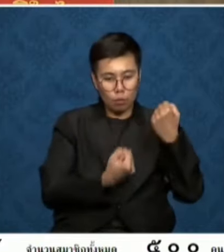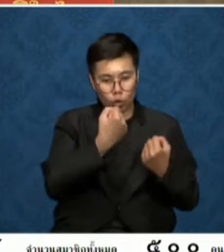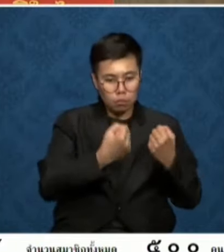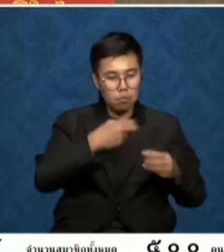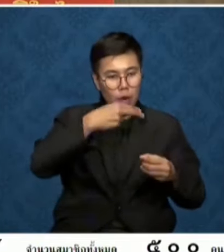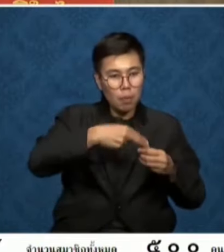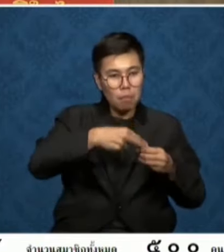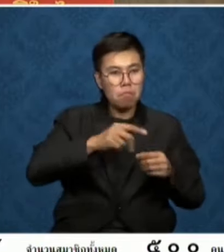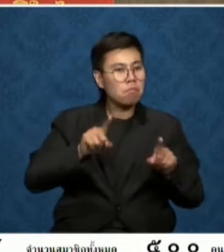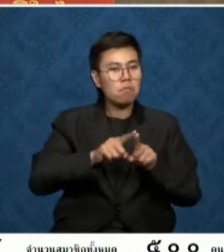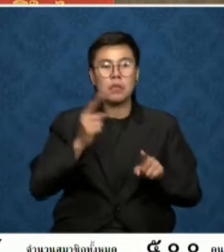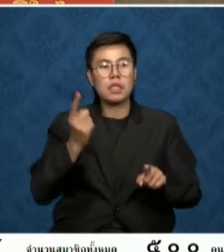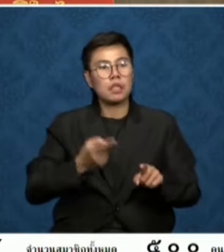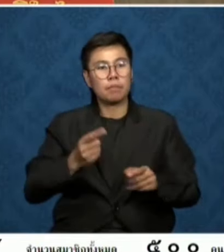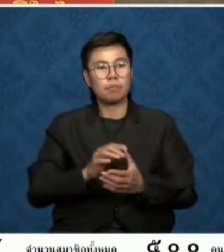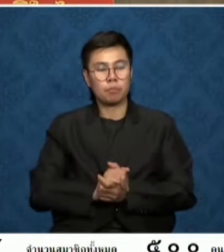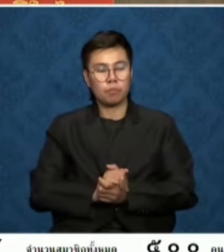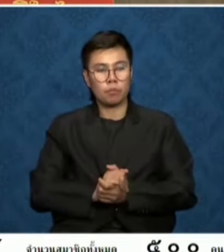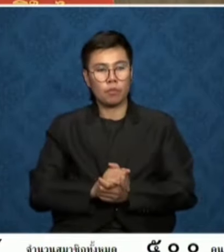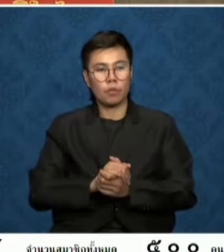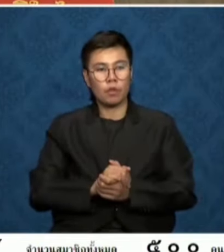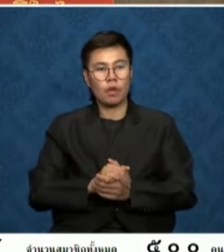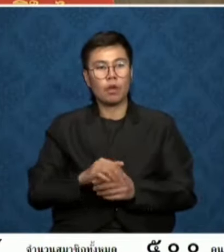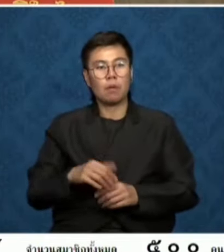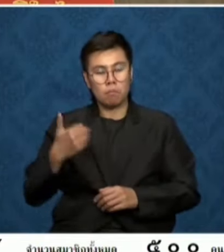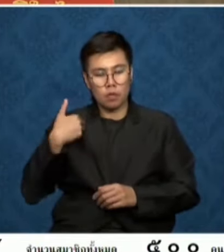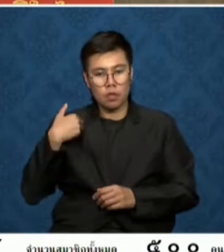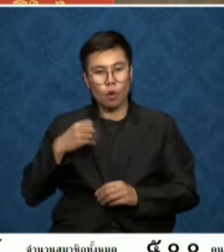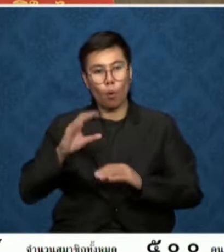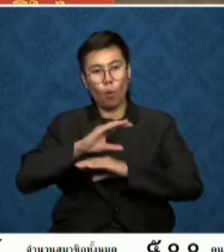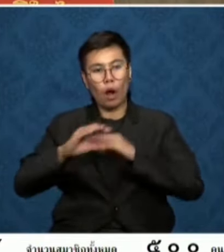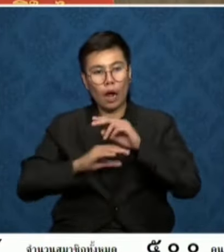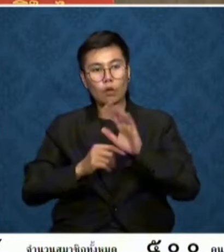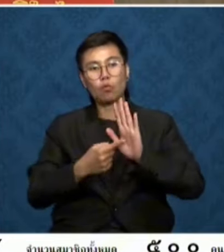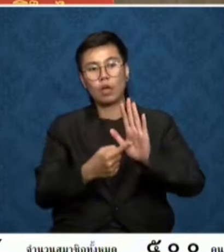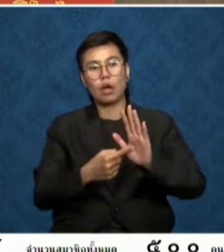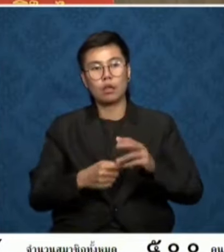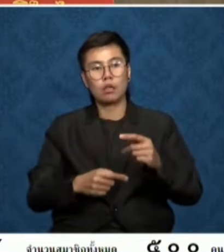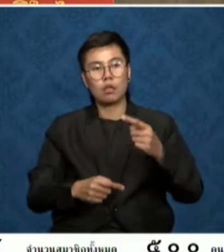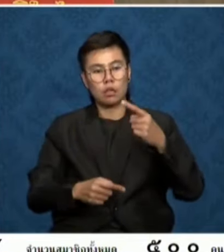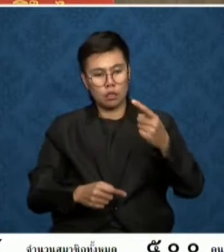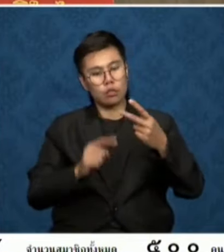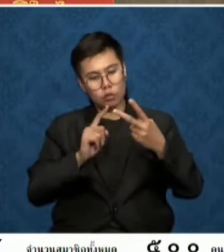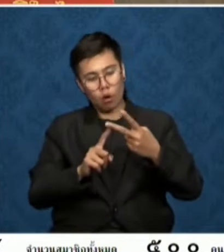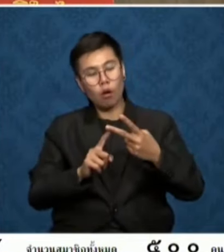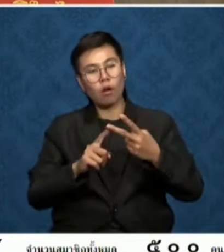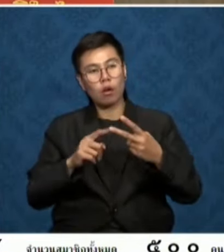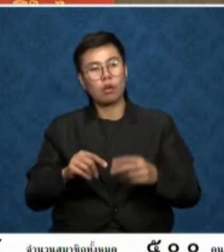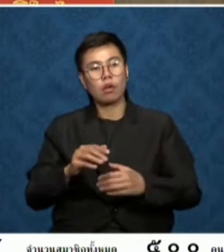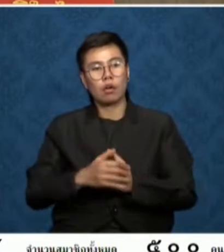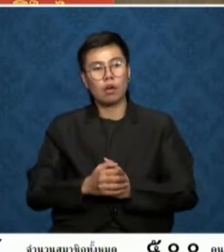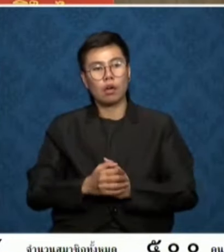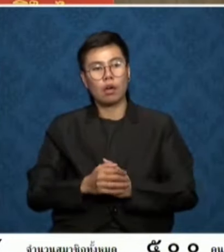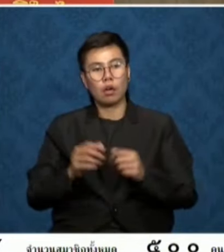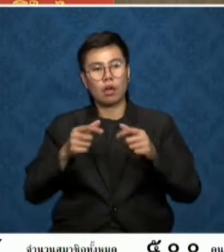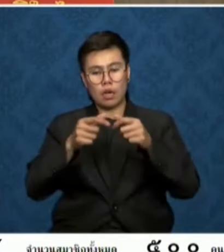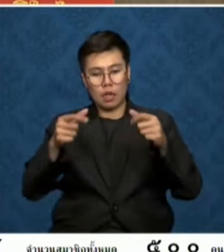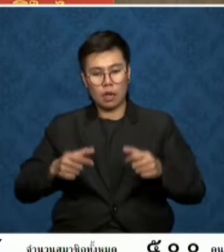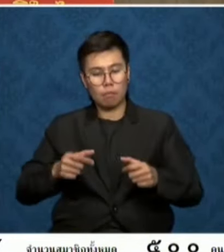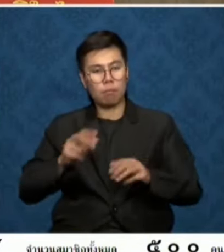การดิฉันขอยกตัวอย่างประมาณ 1-2 โครงการเท่านั้นนะคะเช่นในเล่มข่าวคาดแดมเล่มที่7เนี่ยค่ะหน้า69